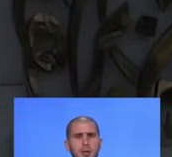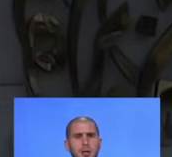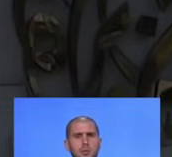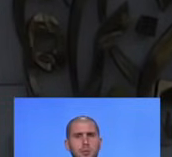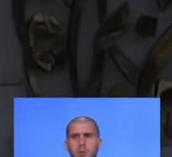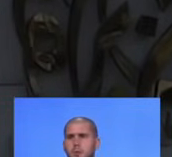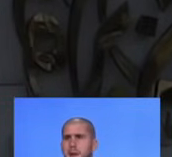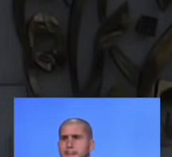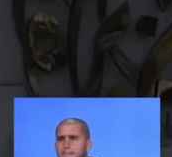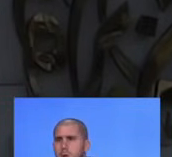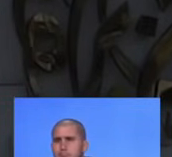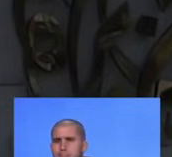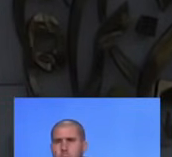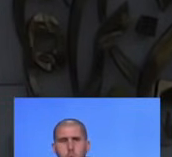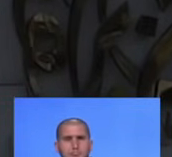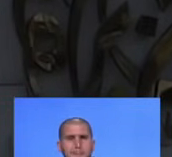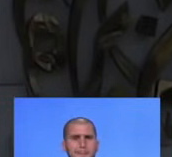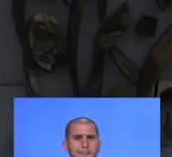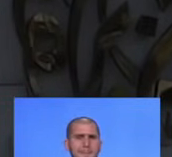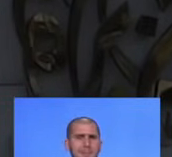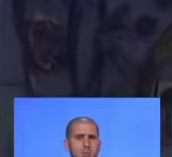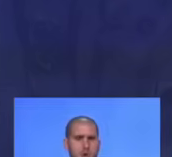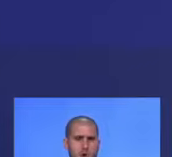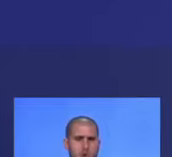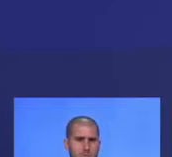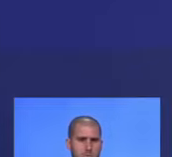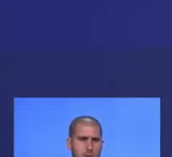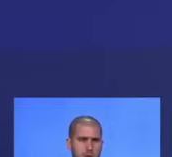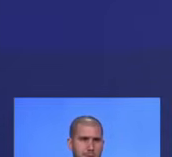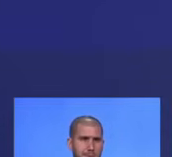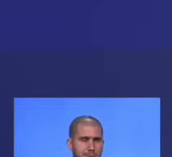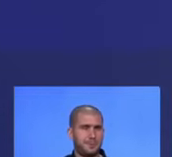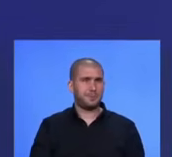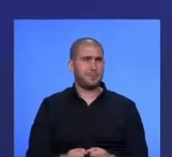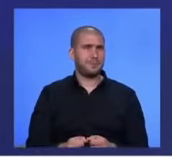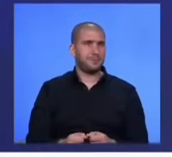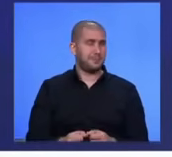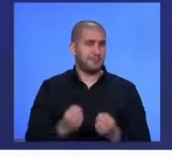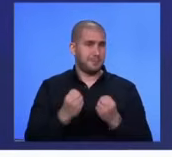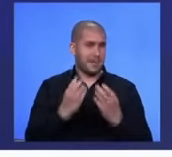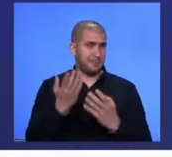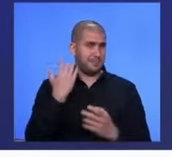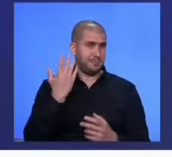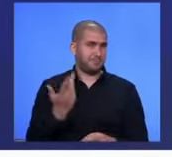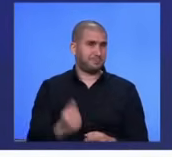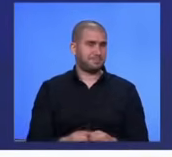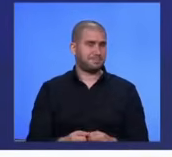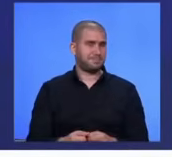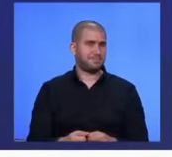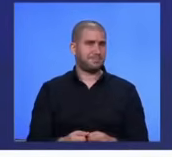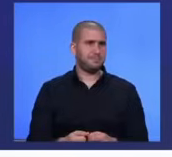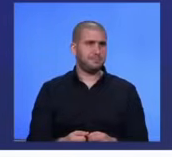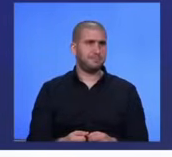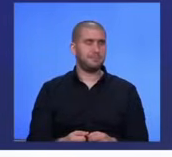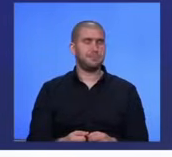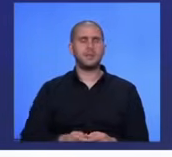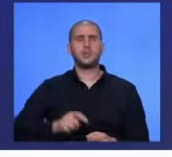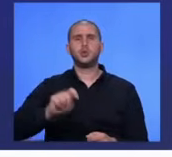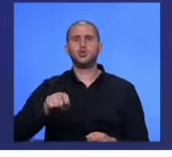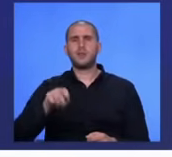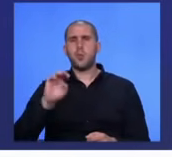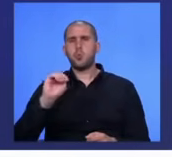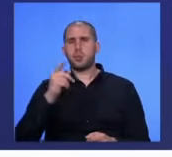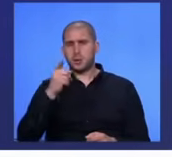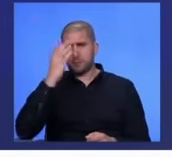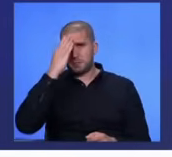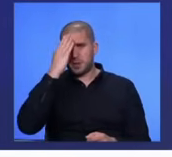מיקום מדויק של הנחיתה. מדהים, בזמנו. השופט מודריק, אתה